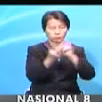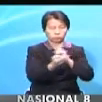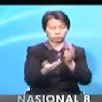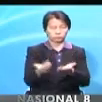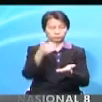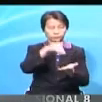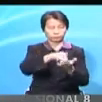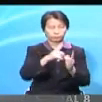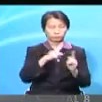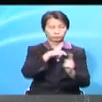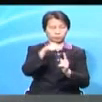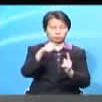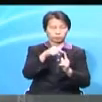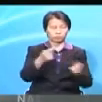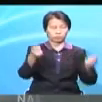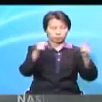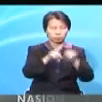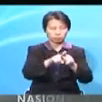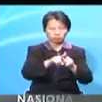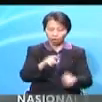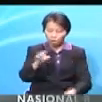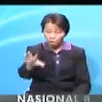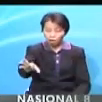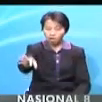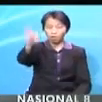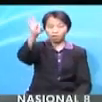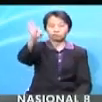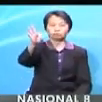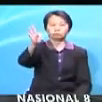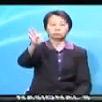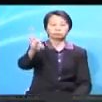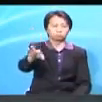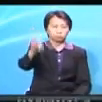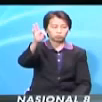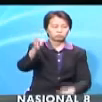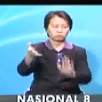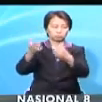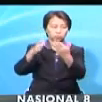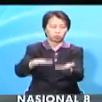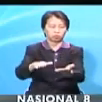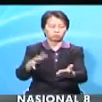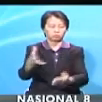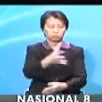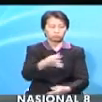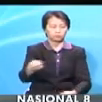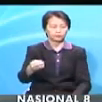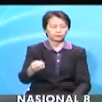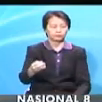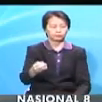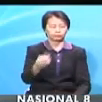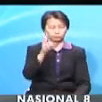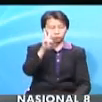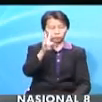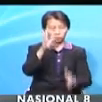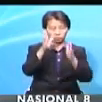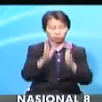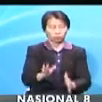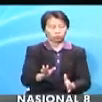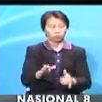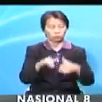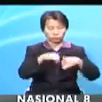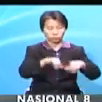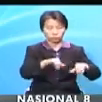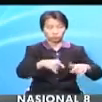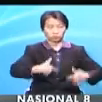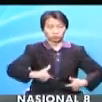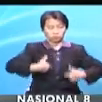bila pelakunya penemuan Maya dan juga dua orang yang masih